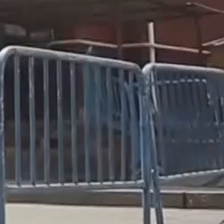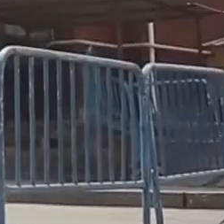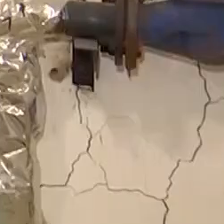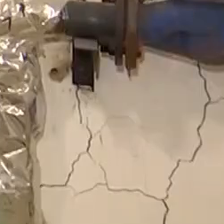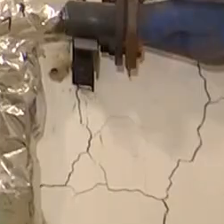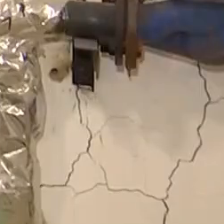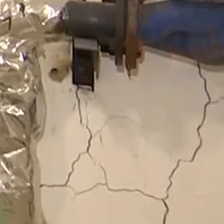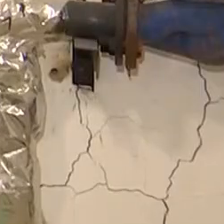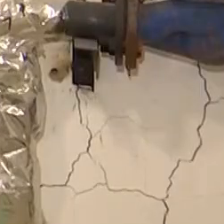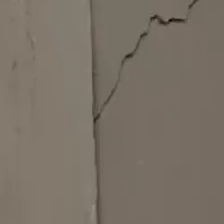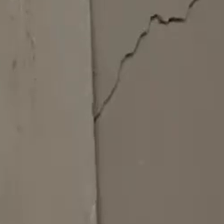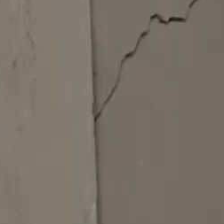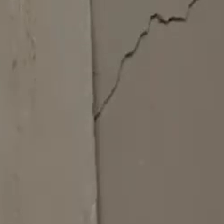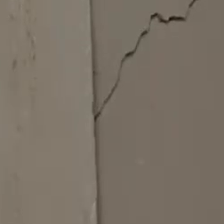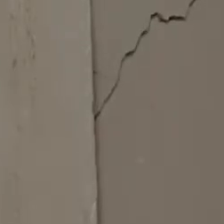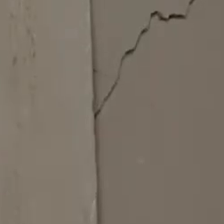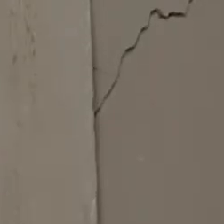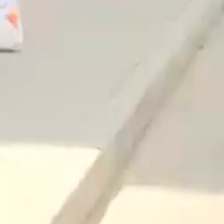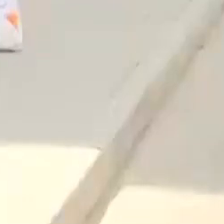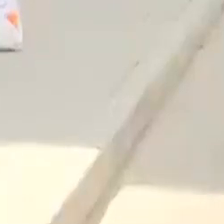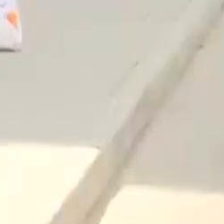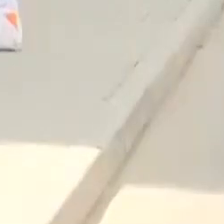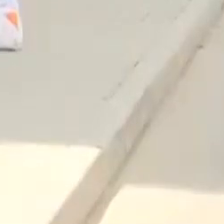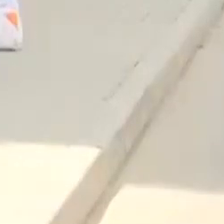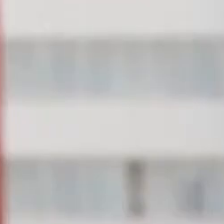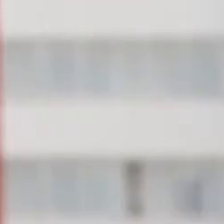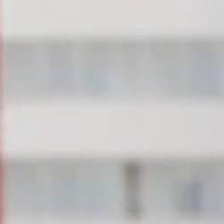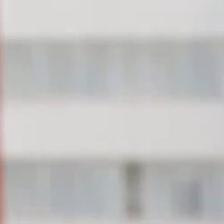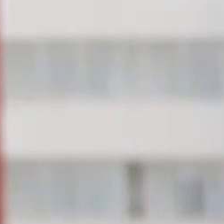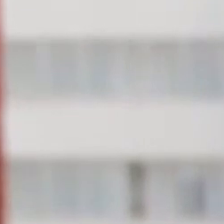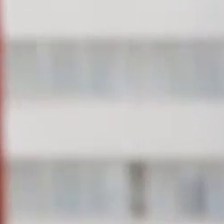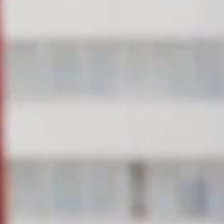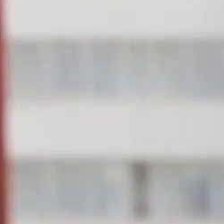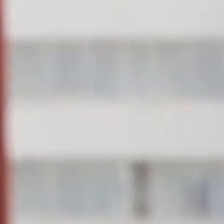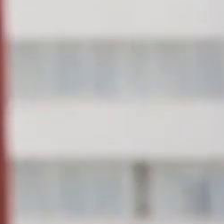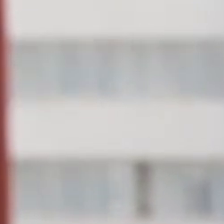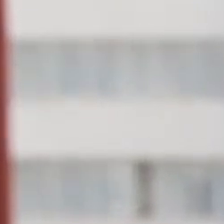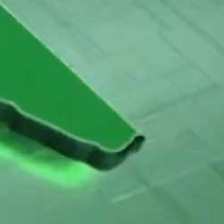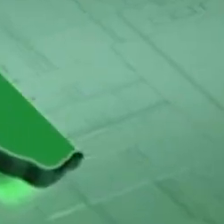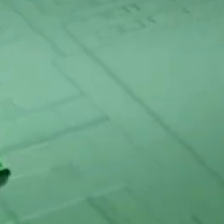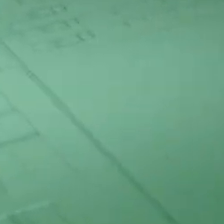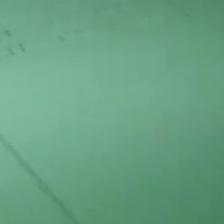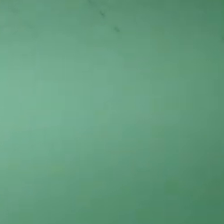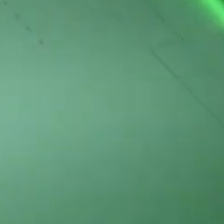Новый поворот скандальной истории. Куда решили переселить жильцов аварийных домов в Актобе, расскажу я, Лейла Уэсова.